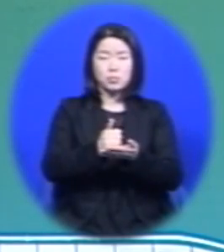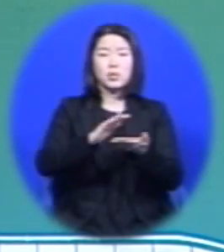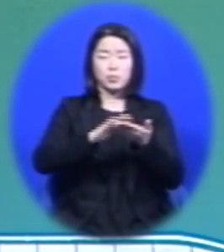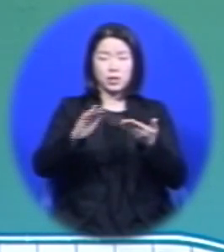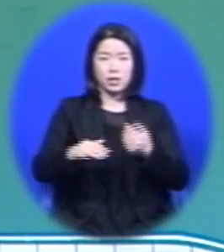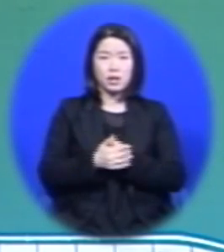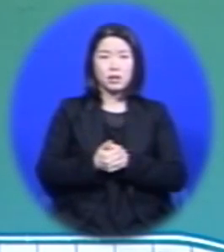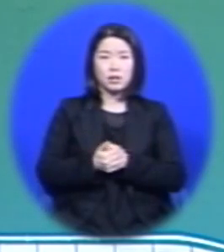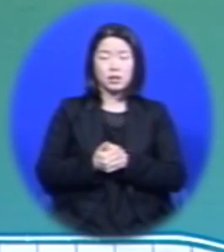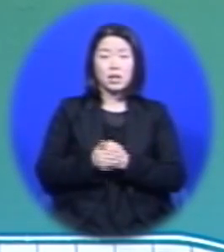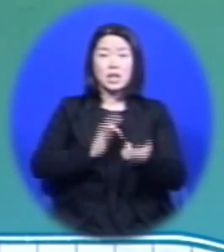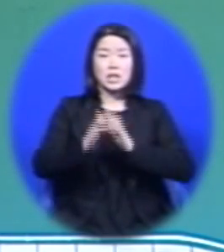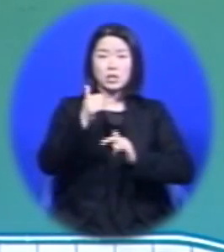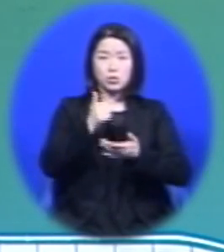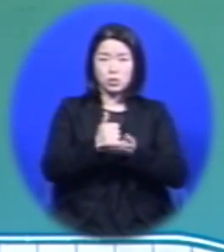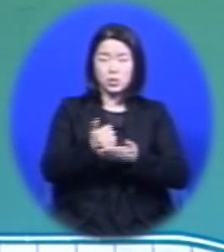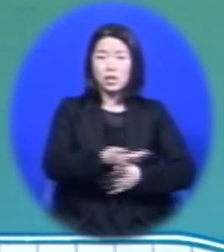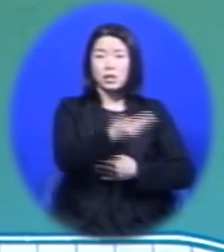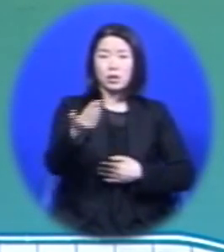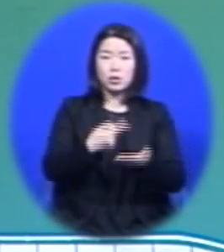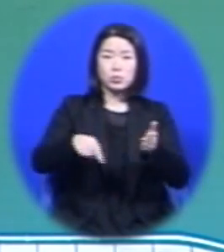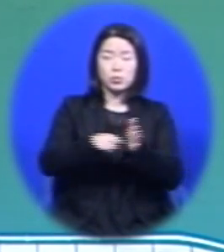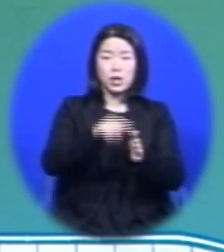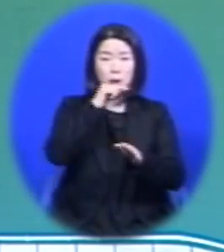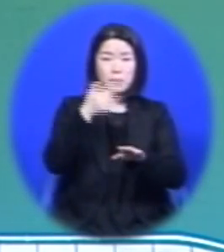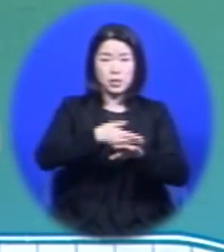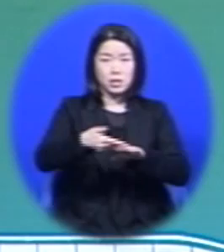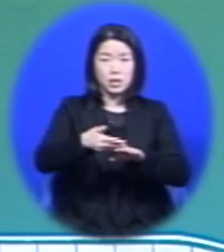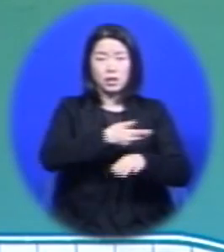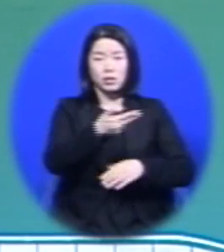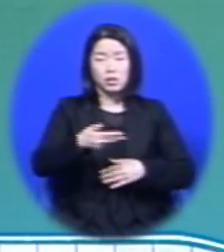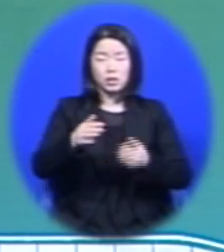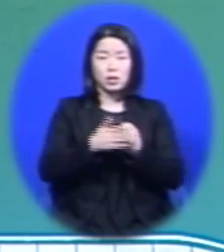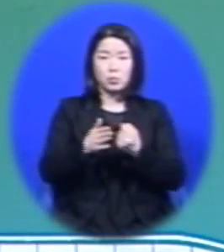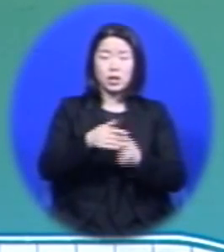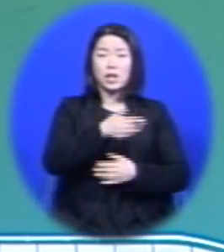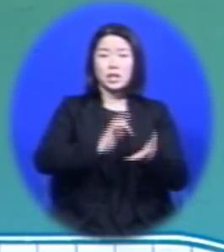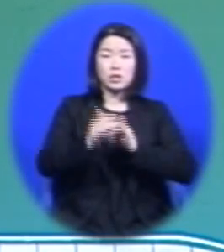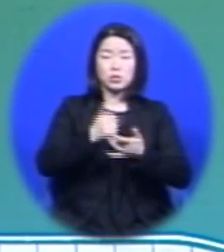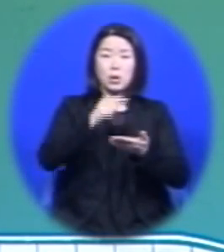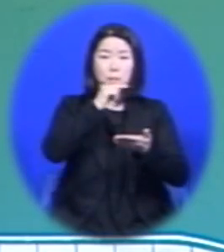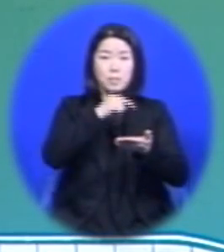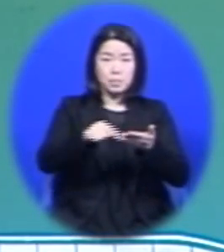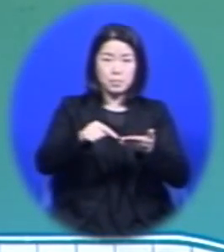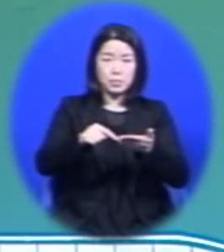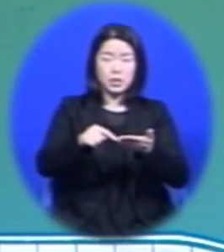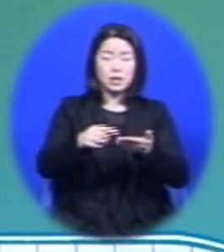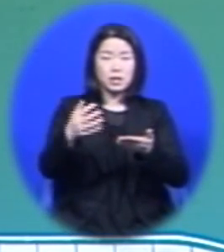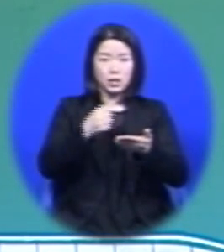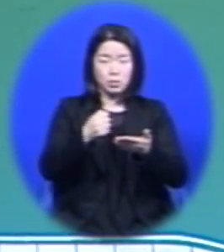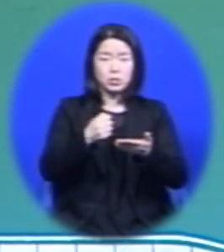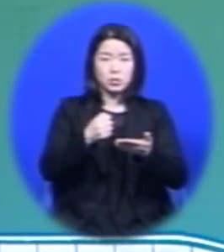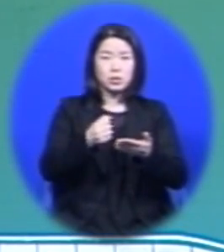예수님이시니까, 예수님이 여러분을 위해 피 흘리셨기 때문에 예수님의 피값으로 여러분을 샀으니 하나님이